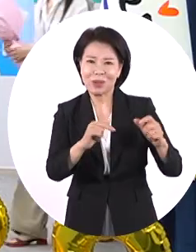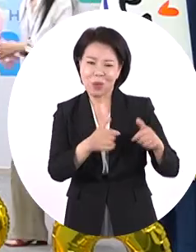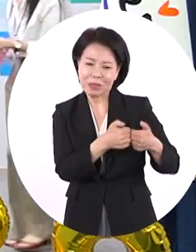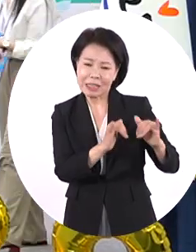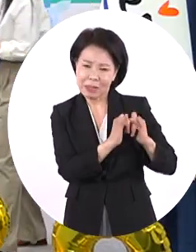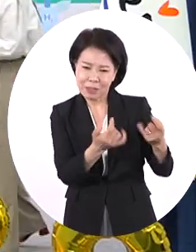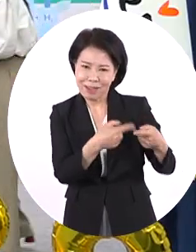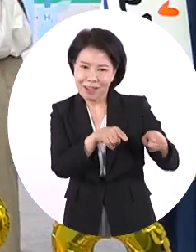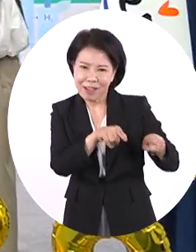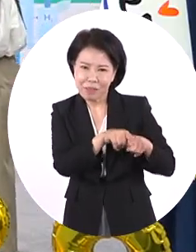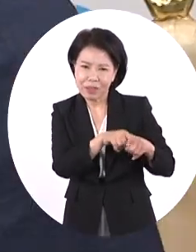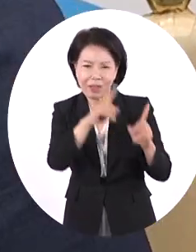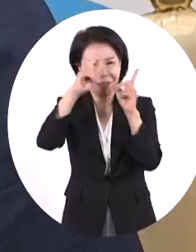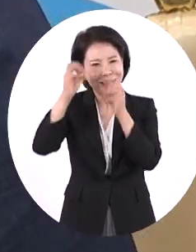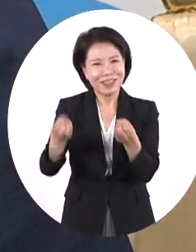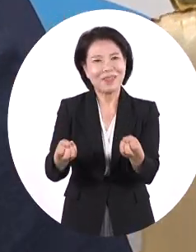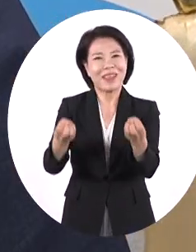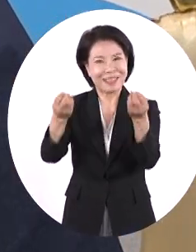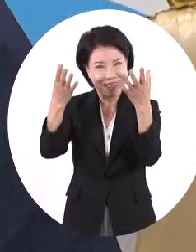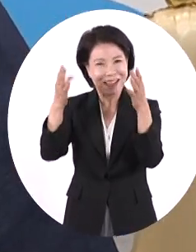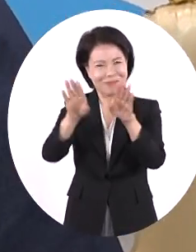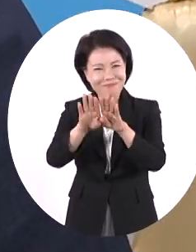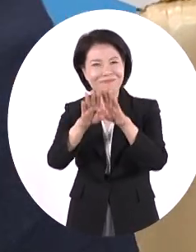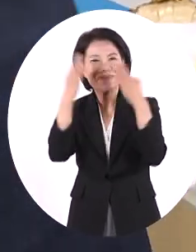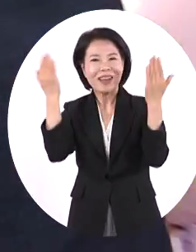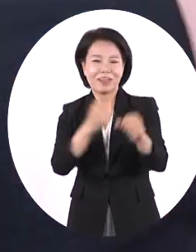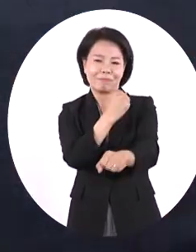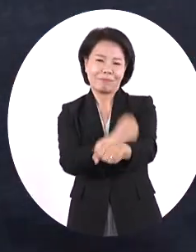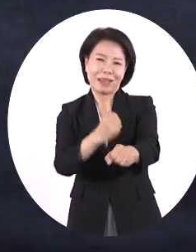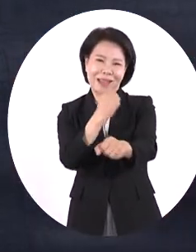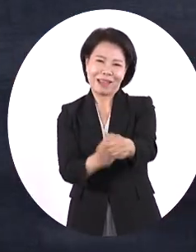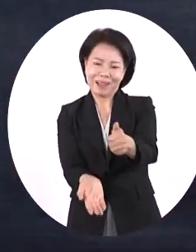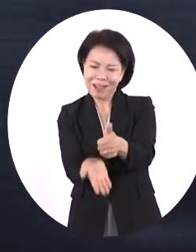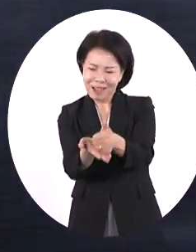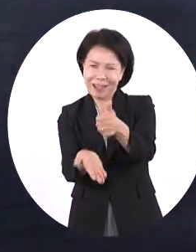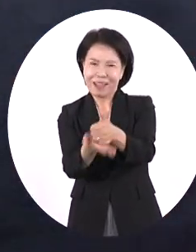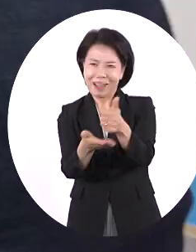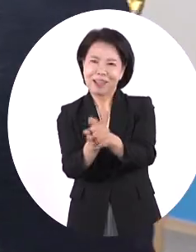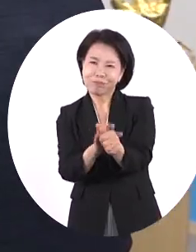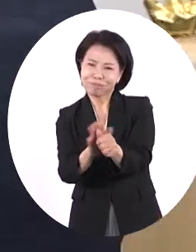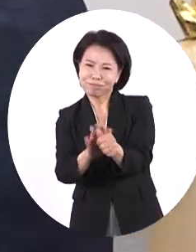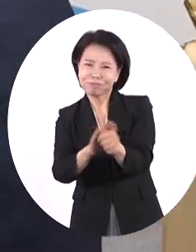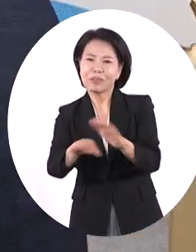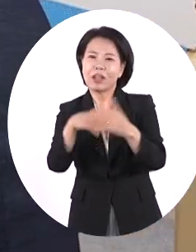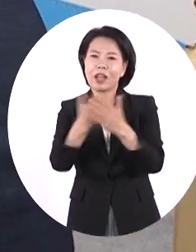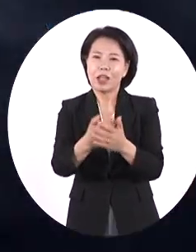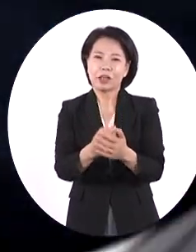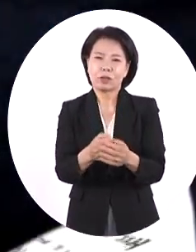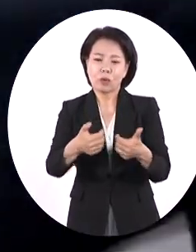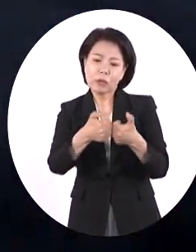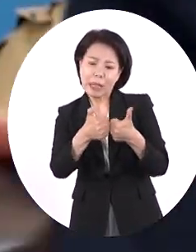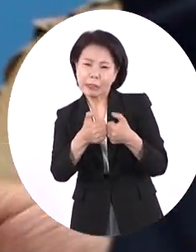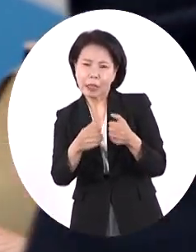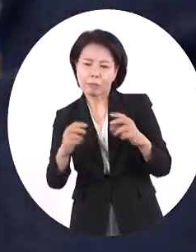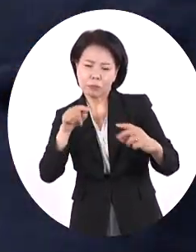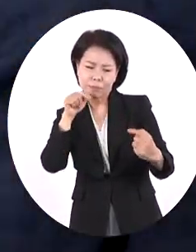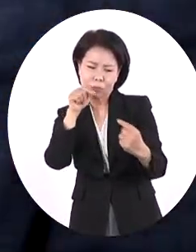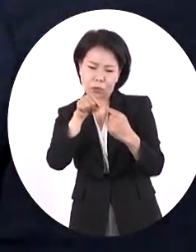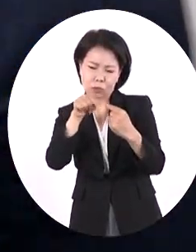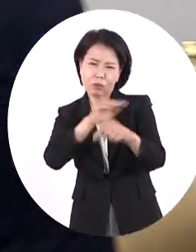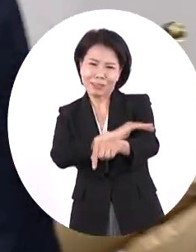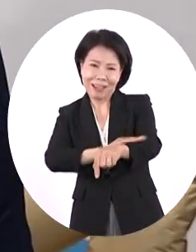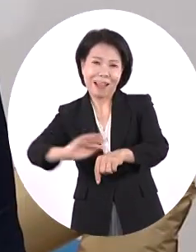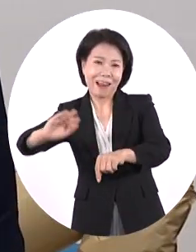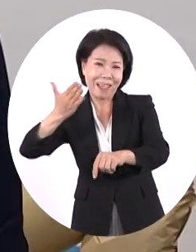제주특별자치도는 상담사들과 함께 기념행사를 열고 그간의 노고를 격려하는 한편 상담 품질 향상을 위한